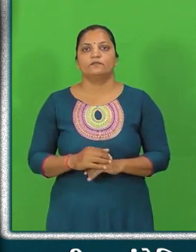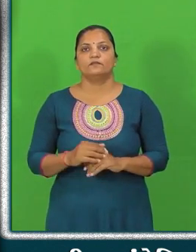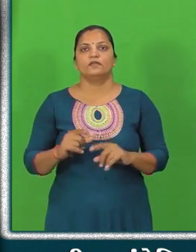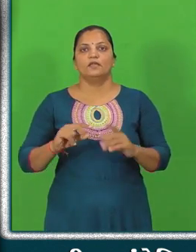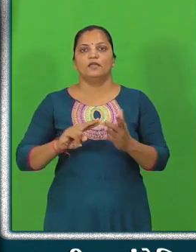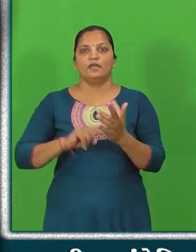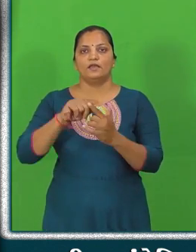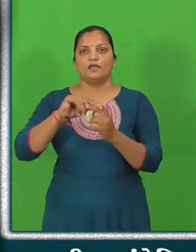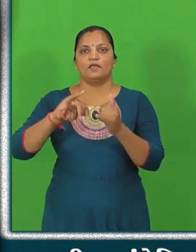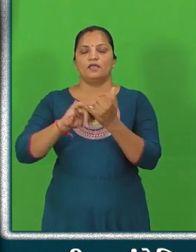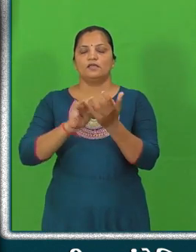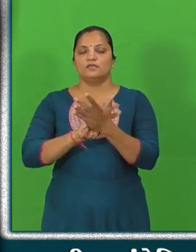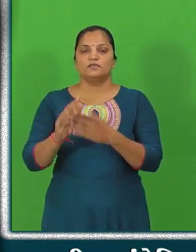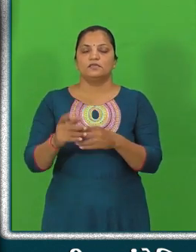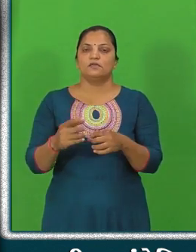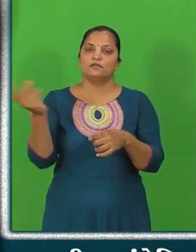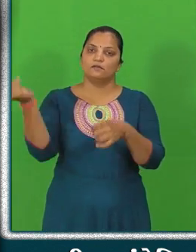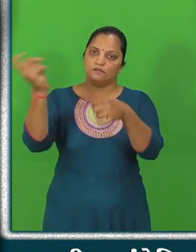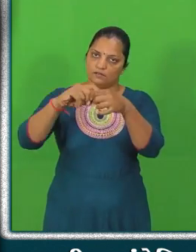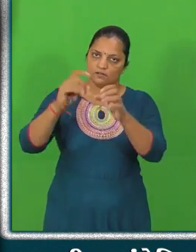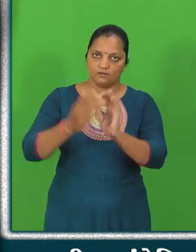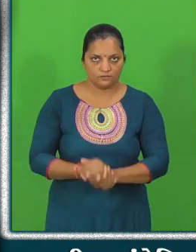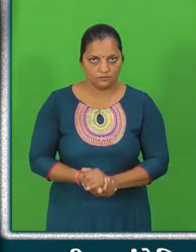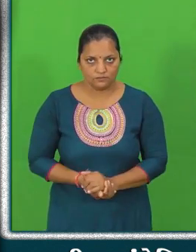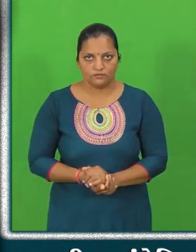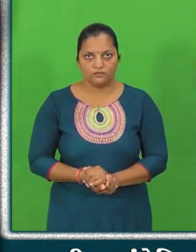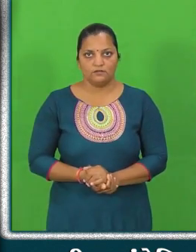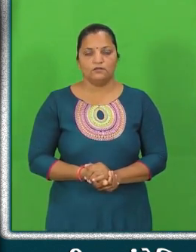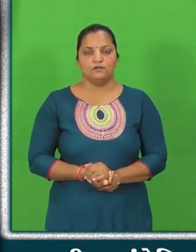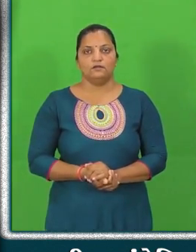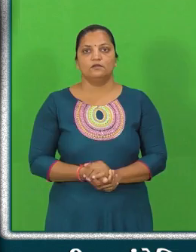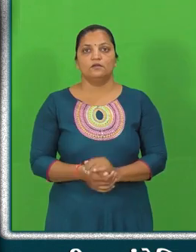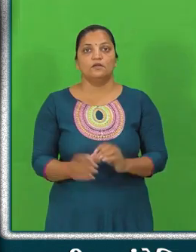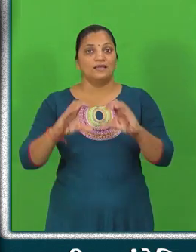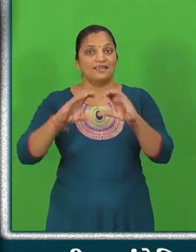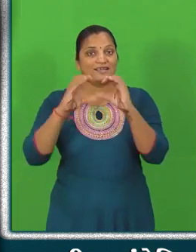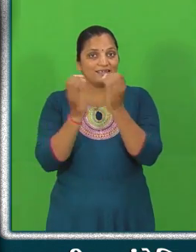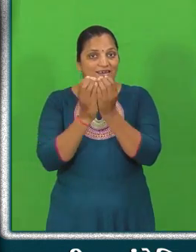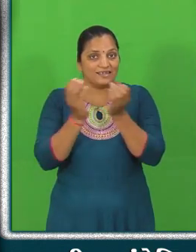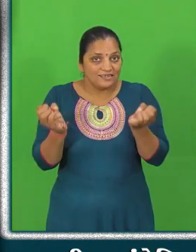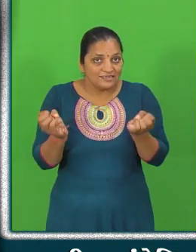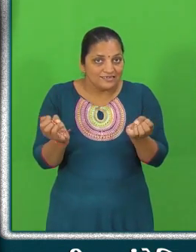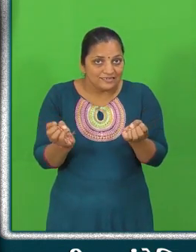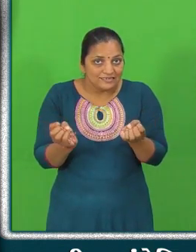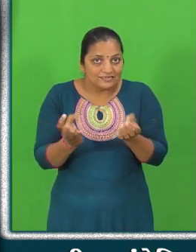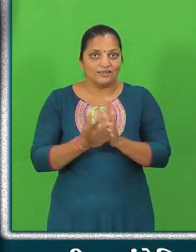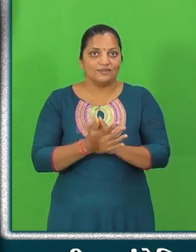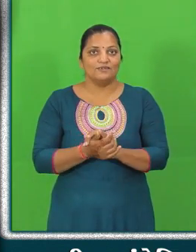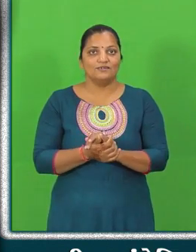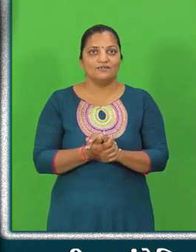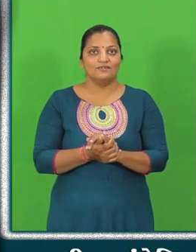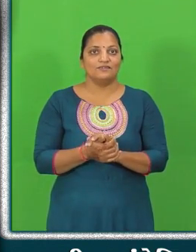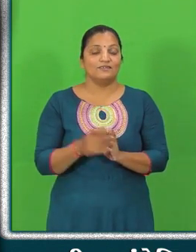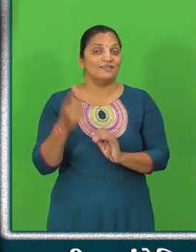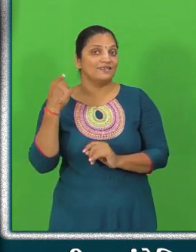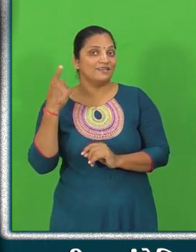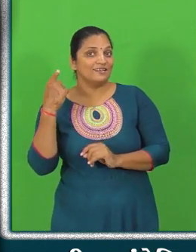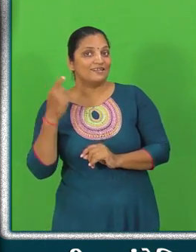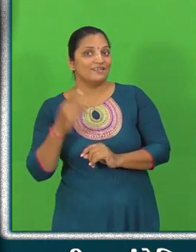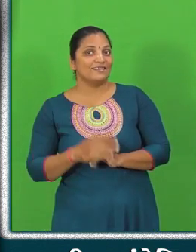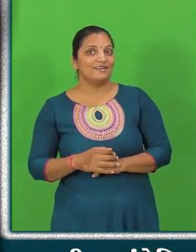પિહોલ નિશા, તમે હાજર છો? ક્યા કલ ક્લાસ ચાલુ હૈ? કિસીને પૂછા હૈ? દોસ્તો,